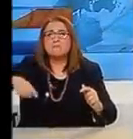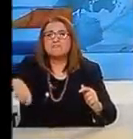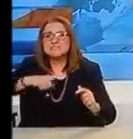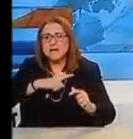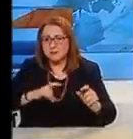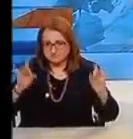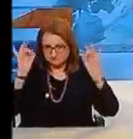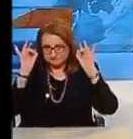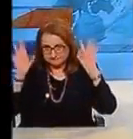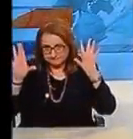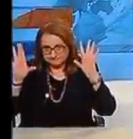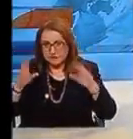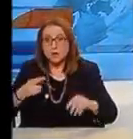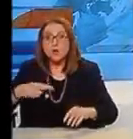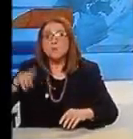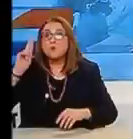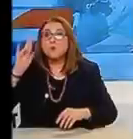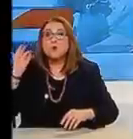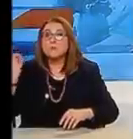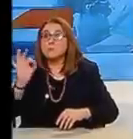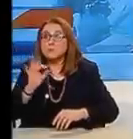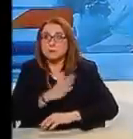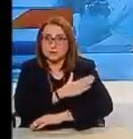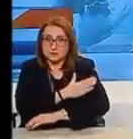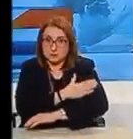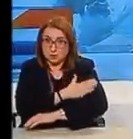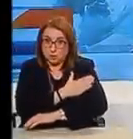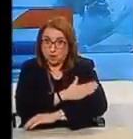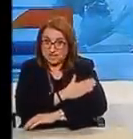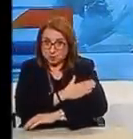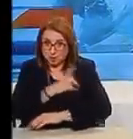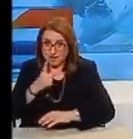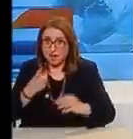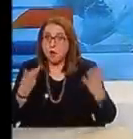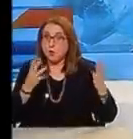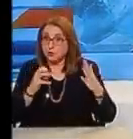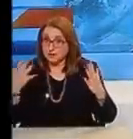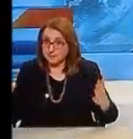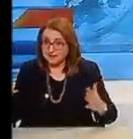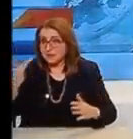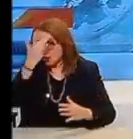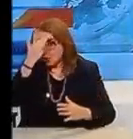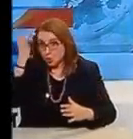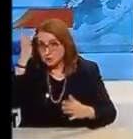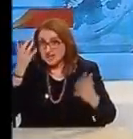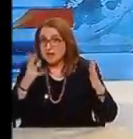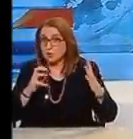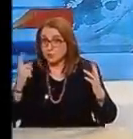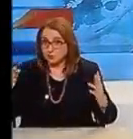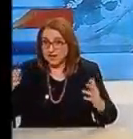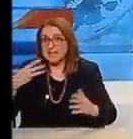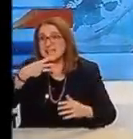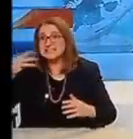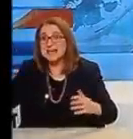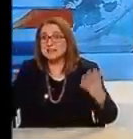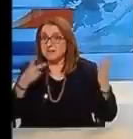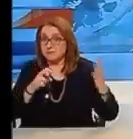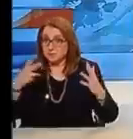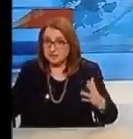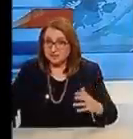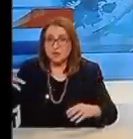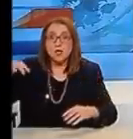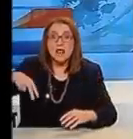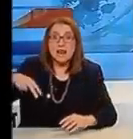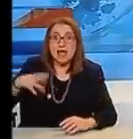κρούσματα είχαν η Καστοριά 85, η Κοζάνη 71, η Ξάνθη 52, η Λάρισα 50 και η